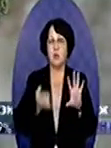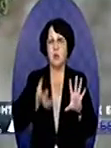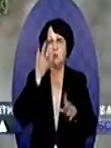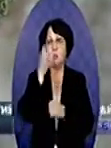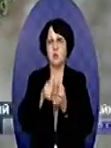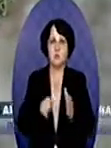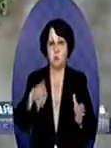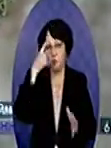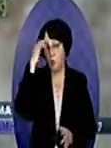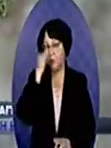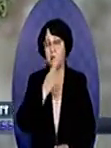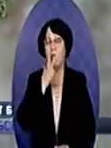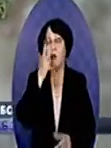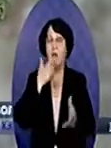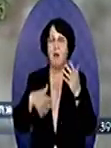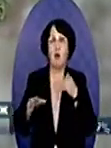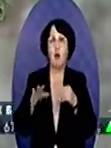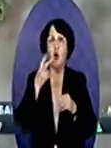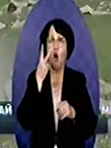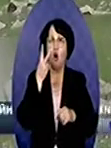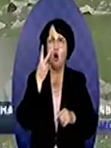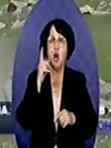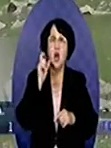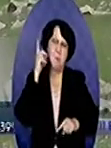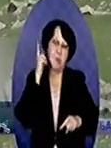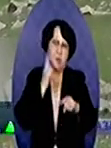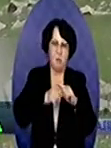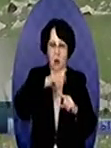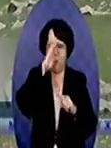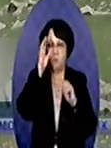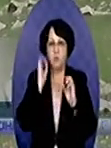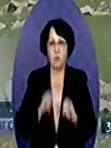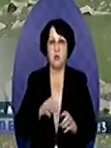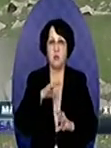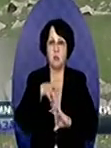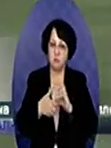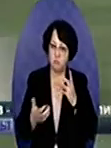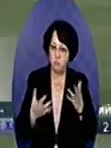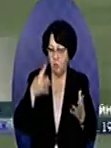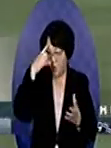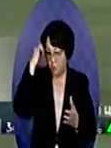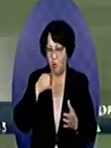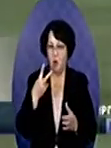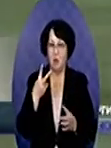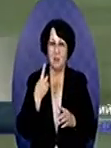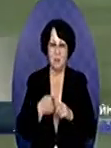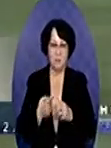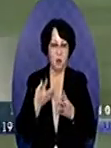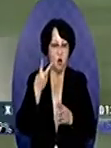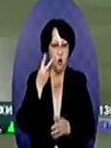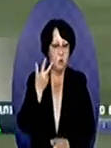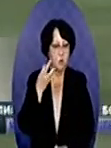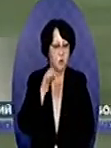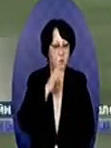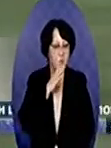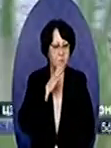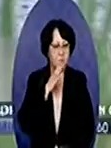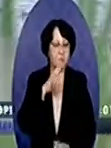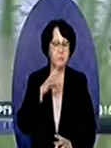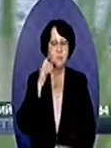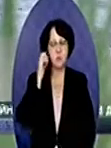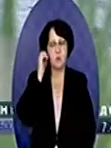дундаж температур 2 градусаар дулаарсан дэлхийн дунджаас бараг 3 дахин илүү байгаа юм. Тиймээс 2030 он гэхэд хүлэмжийн хий